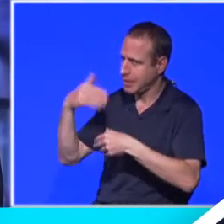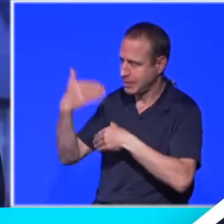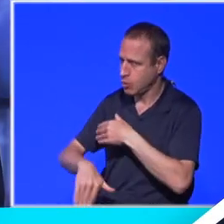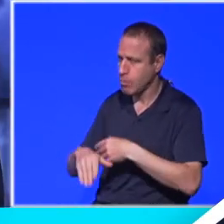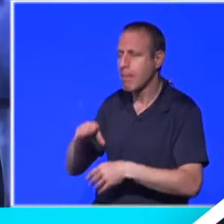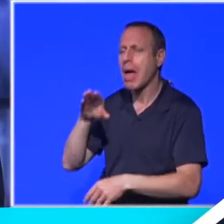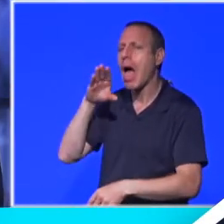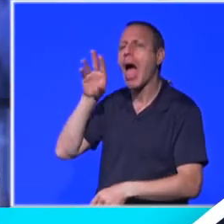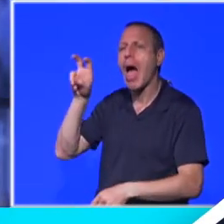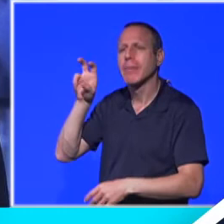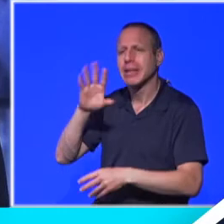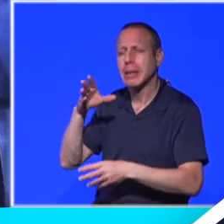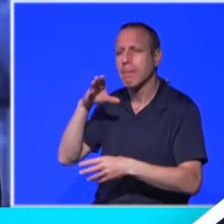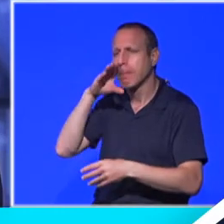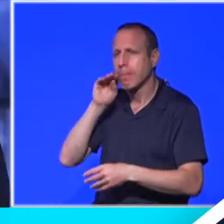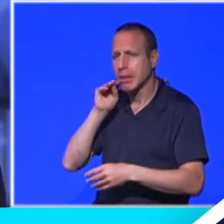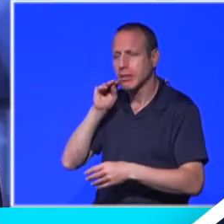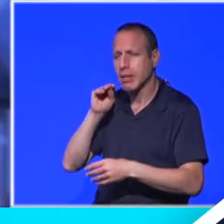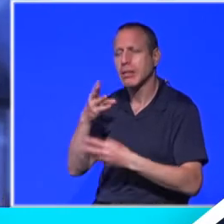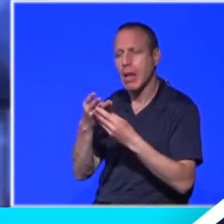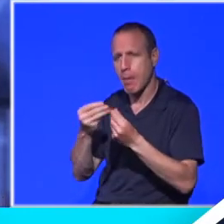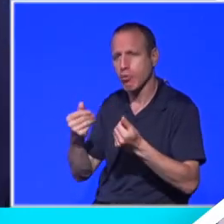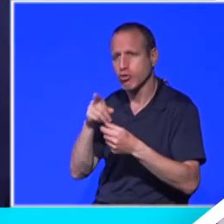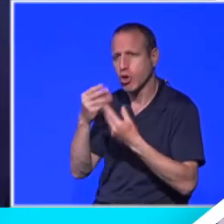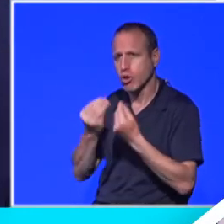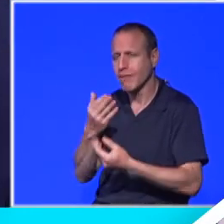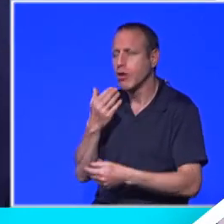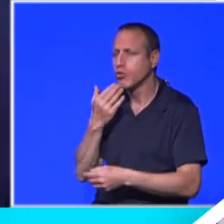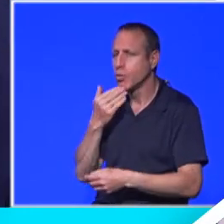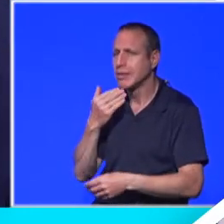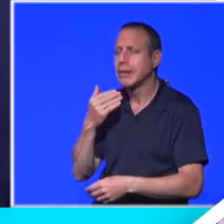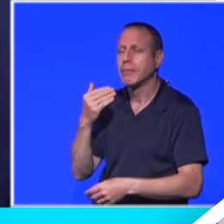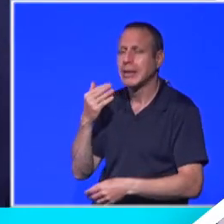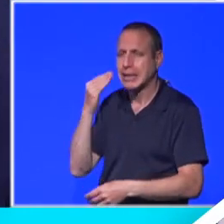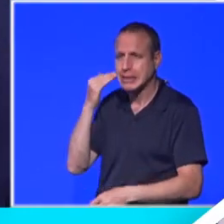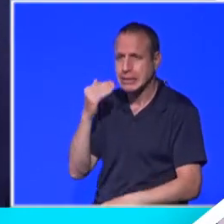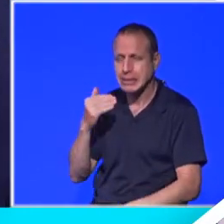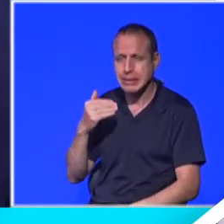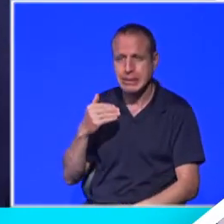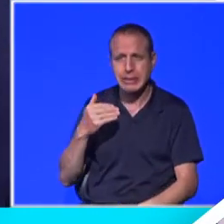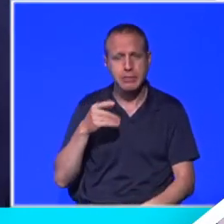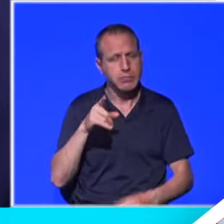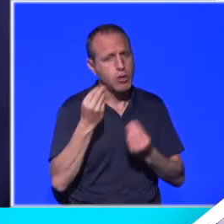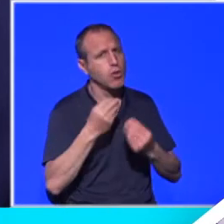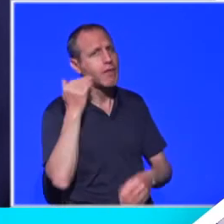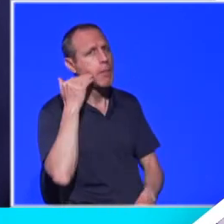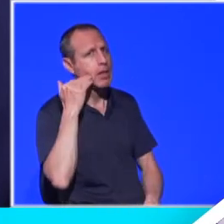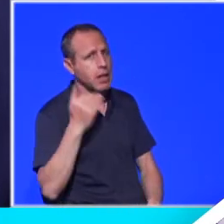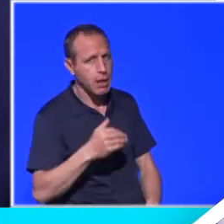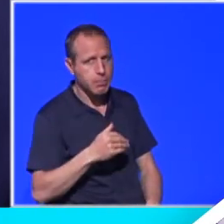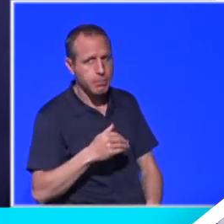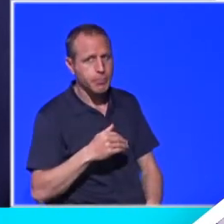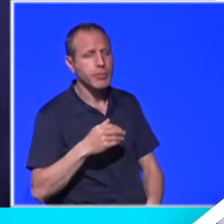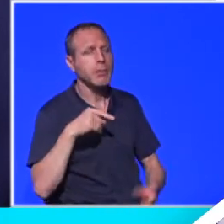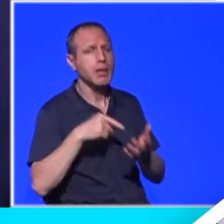זה, יהיה טוב ליהודים, לישראל? קודם כל זה יהיה טוב לאמריקאים, ובגלל שארצות הברית היא כל כך חזקה מבחינה כלכלית בעולם,